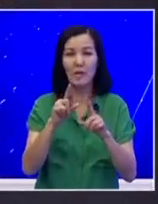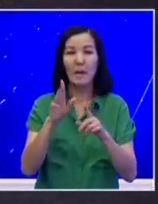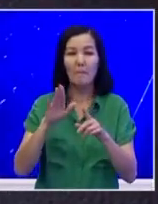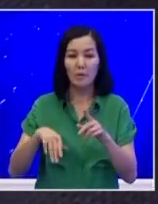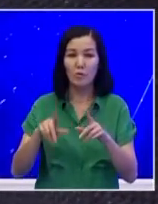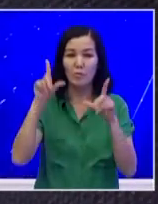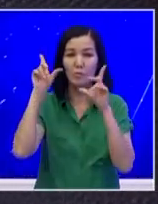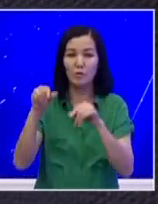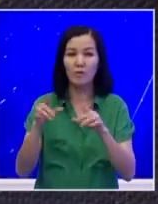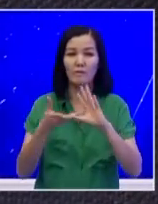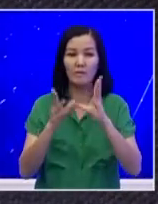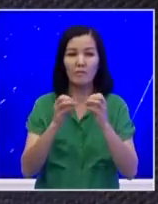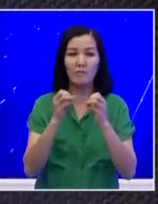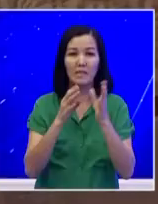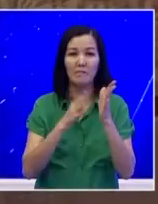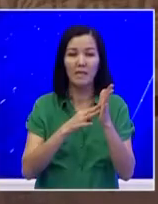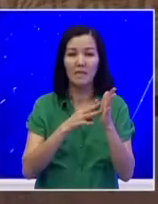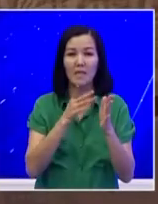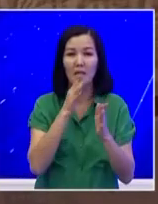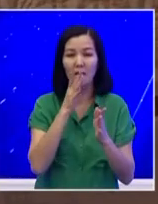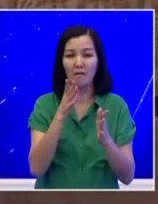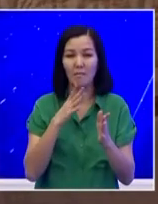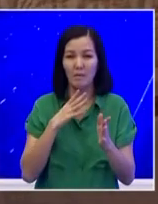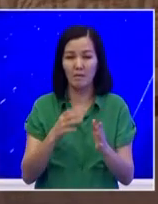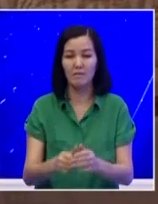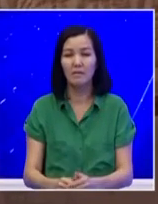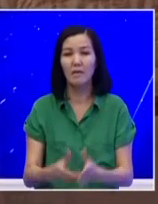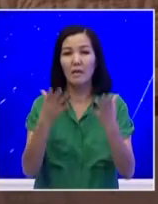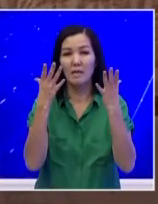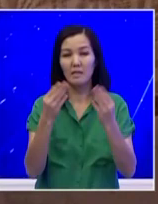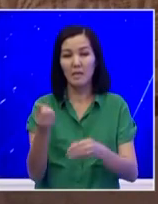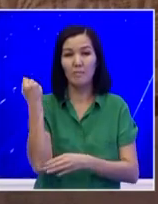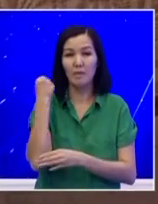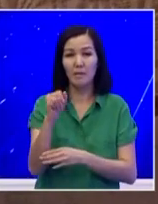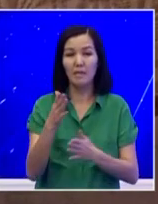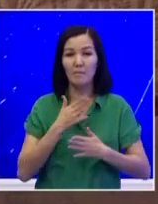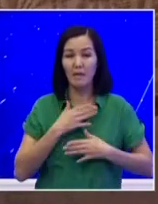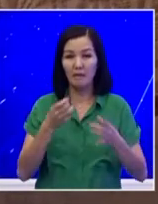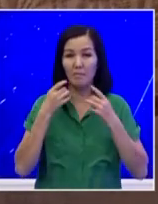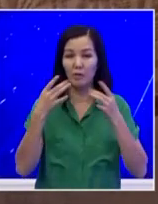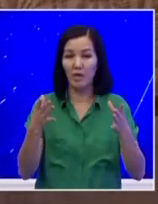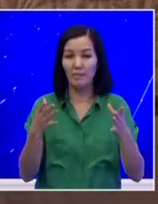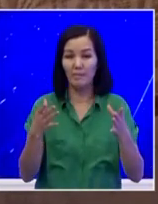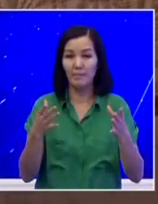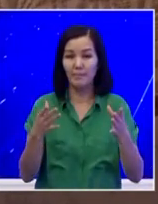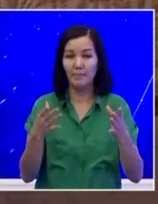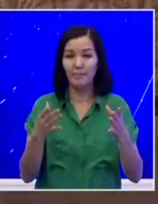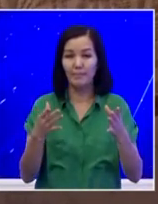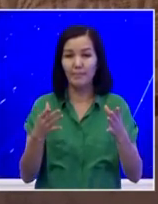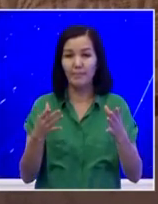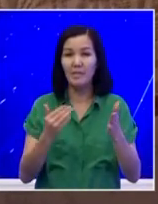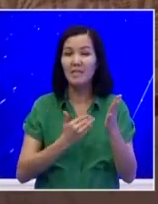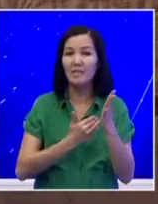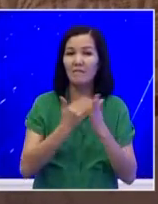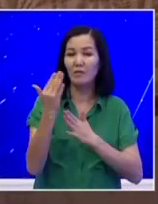было ему всего 18 лет. День Победы мы отмечаем с